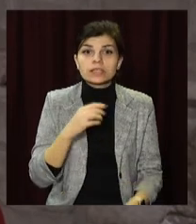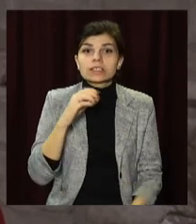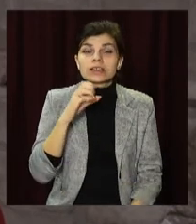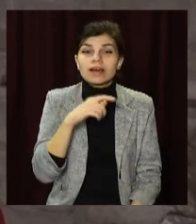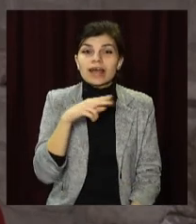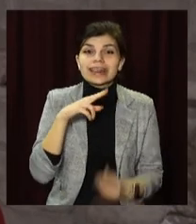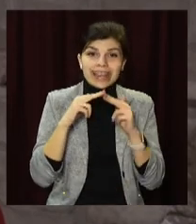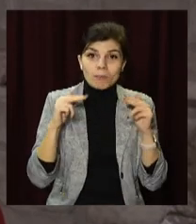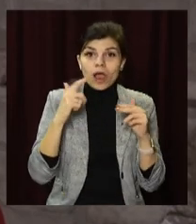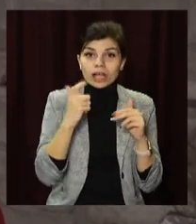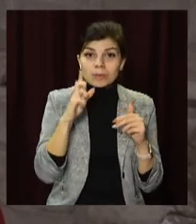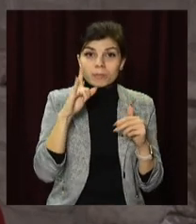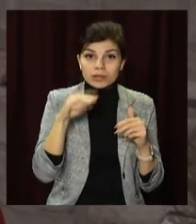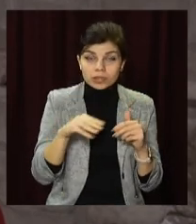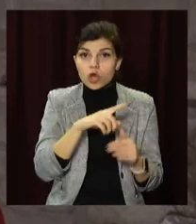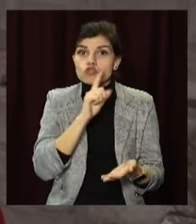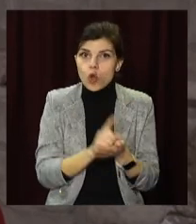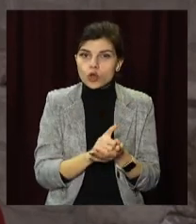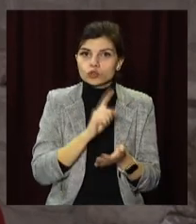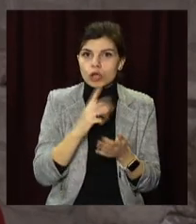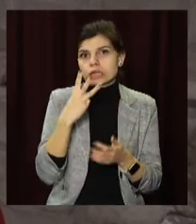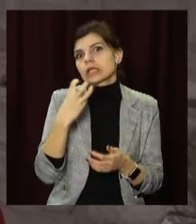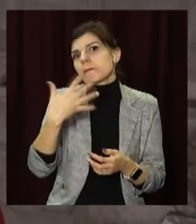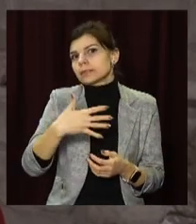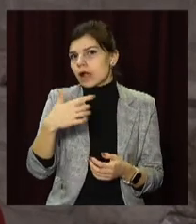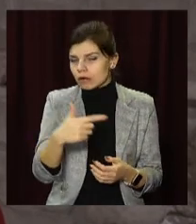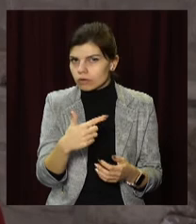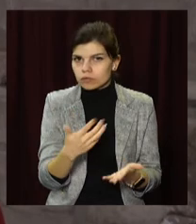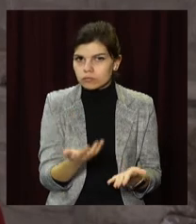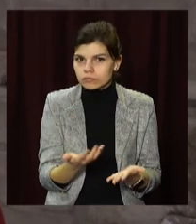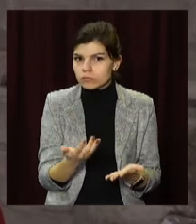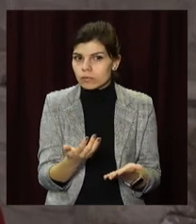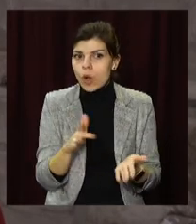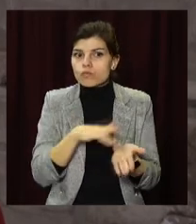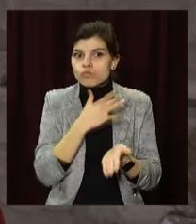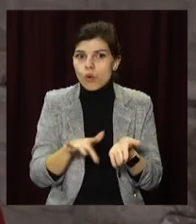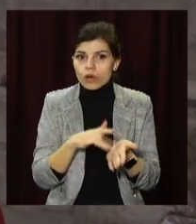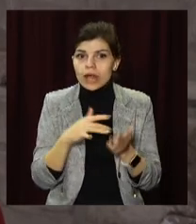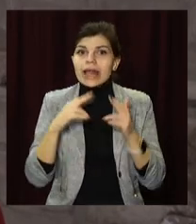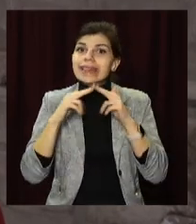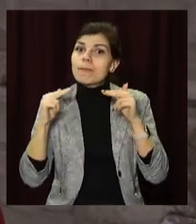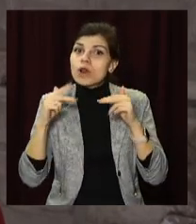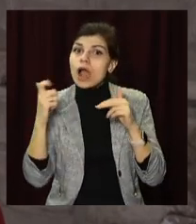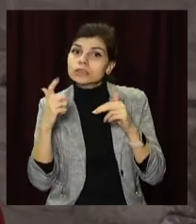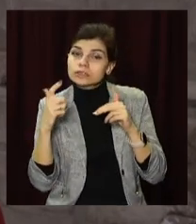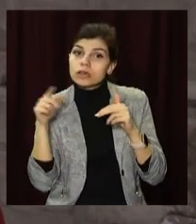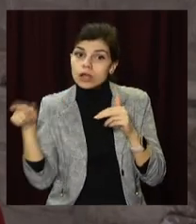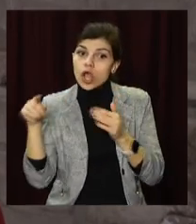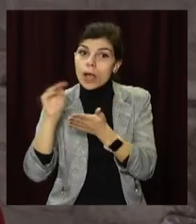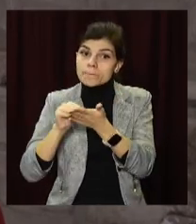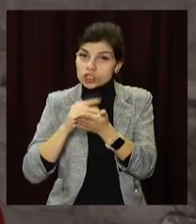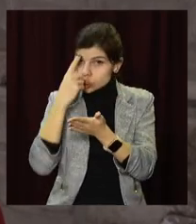задовженість 350 гривень. Бухгалтер «Дніпрогаза» пишет в этом сообщении, в этой переписке, у вас